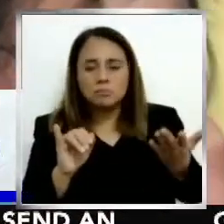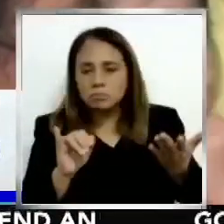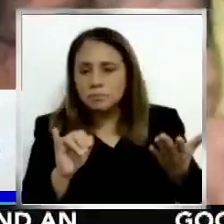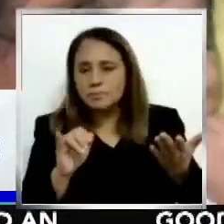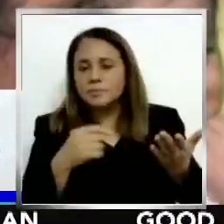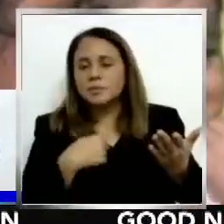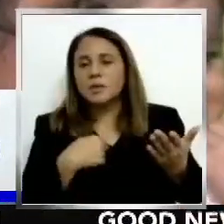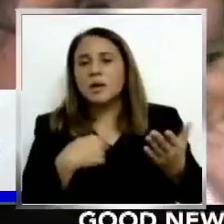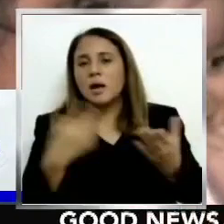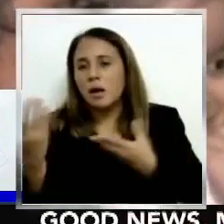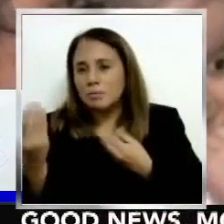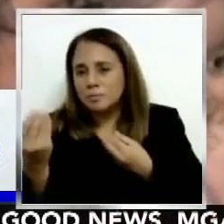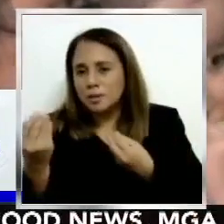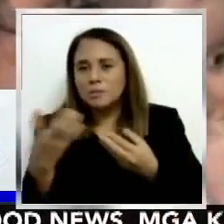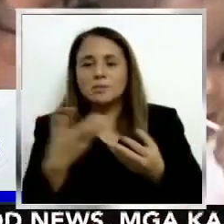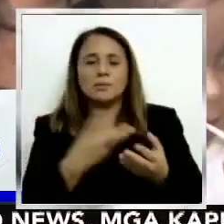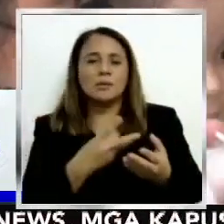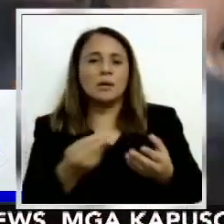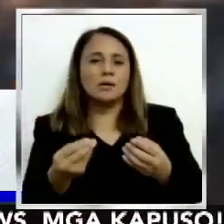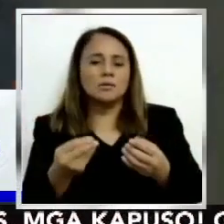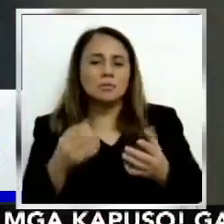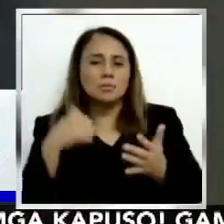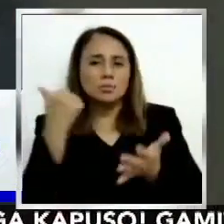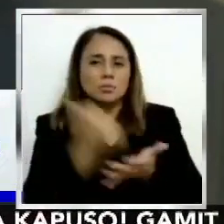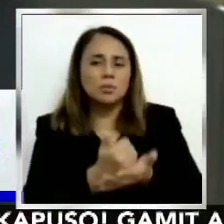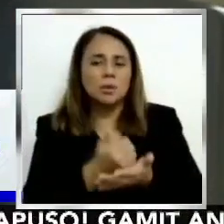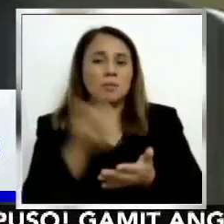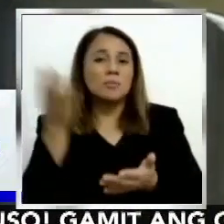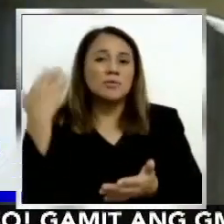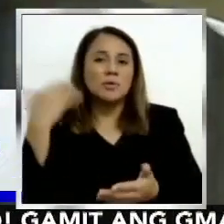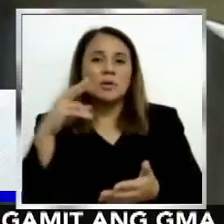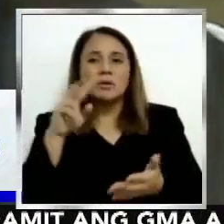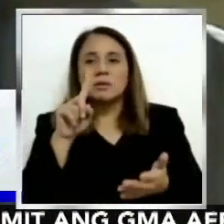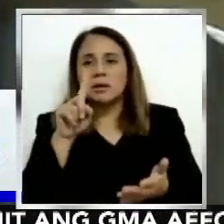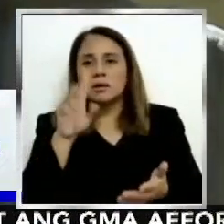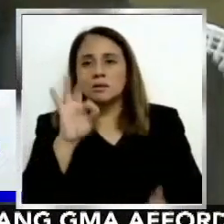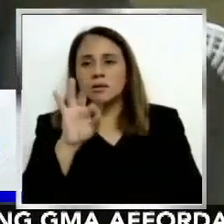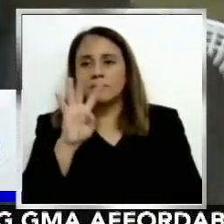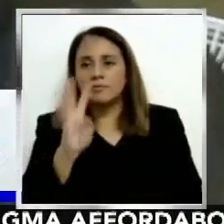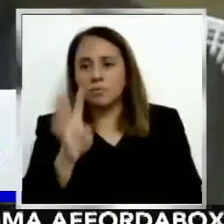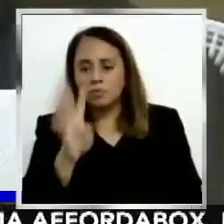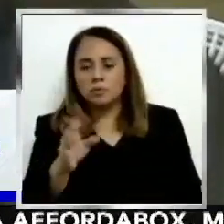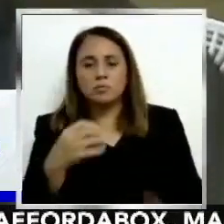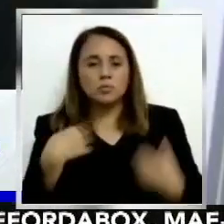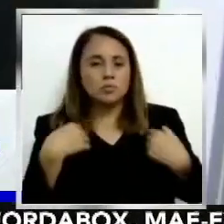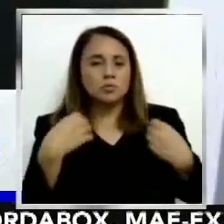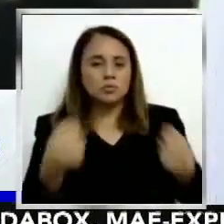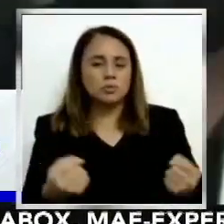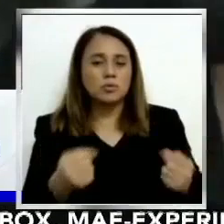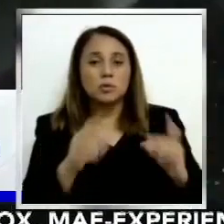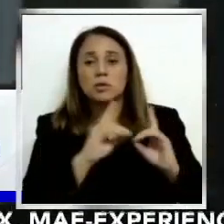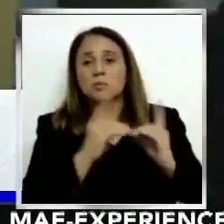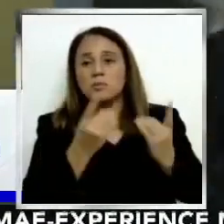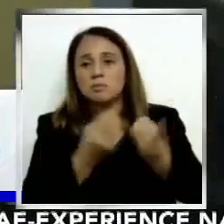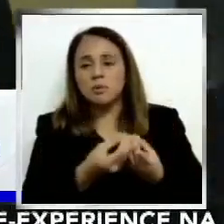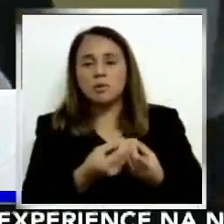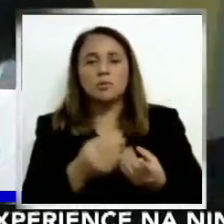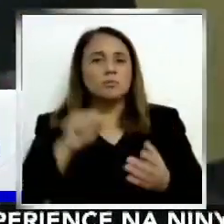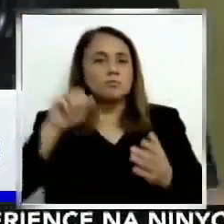na ipinasa noon pang 1940 para mas mapalakas ang kagawaran at malabanan pa ang